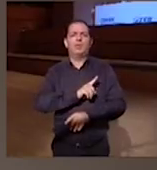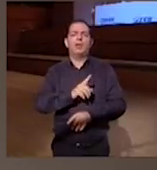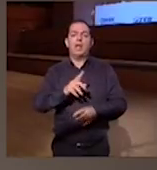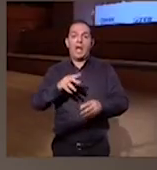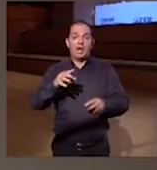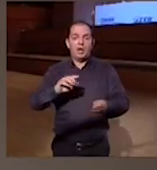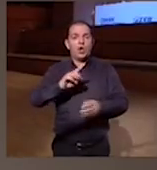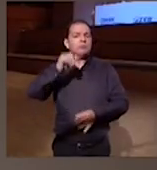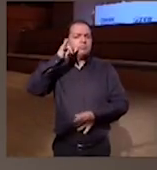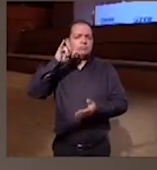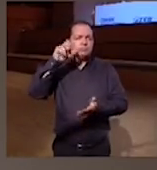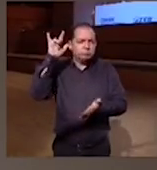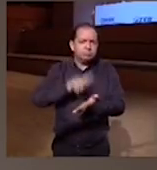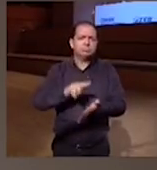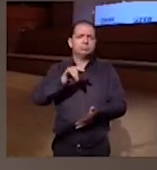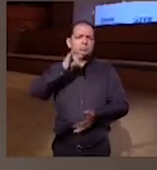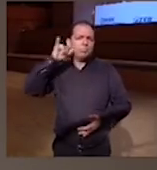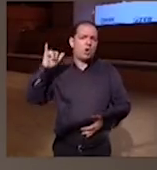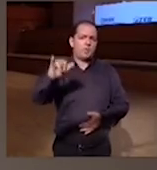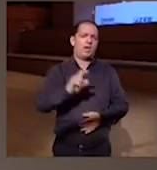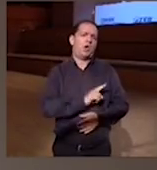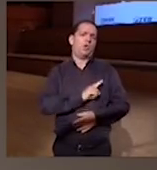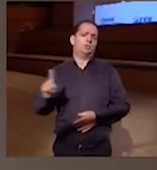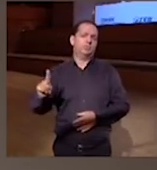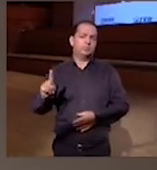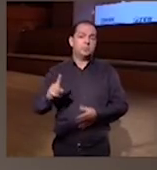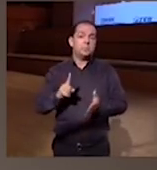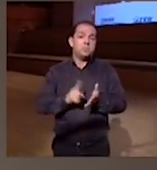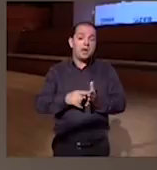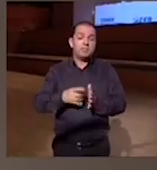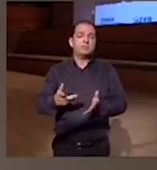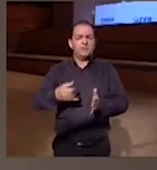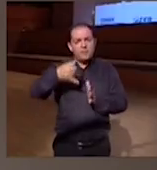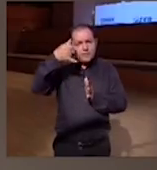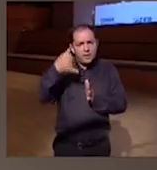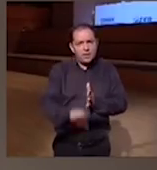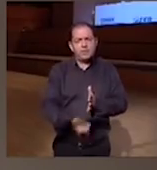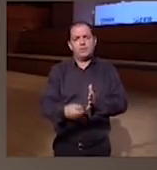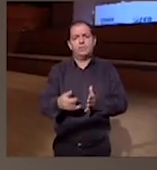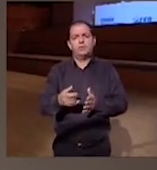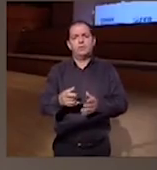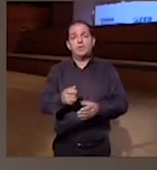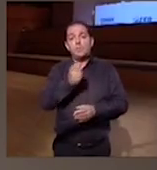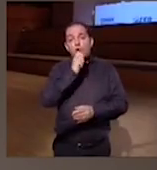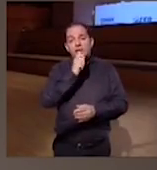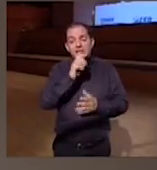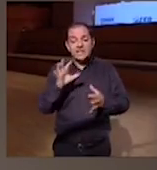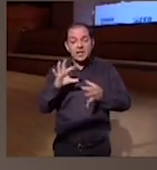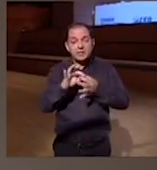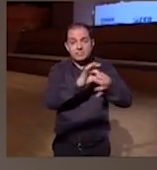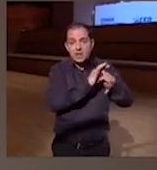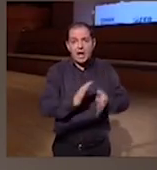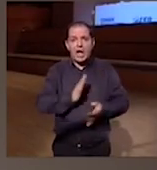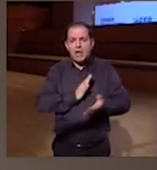και τη μονιμοποίησή της. Είναι άρρηκτα συνδεδεμένη με την εμβάθυνση της κοινωνικής και της πολιτικής συνοχής